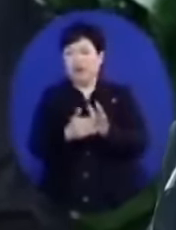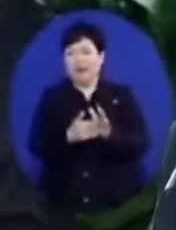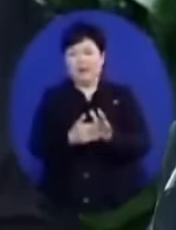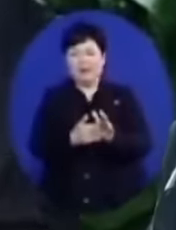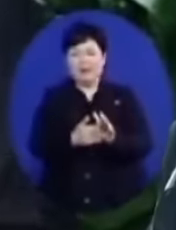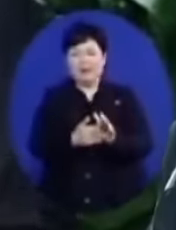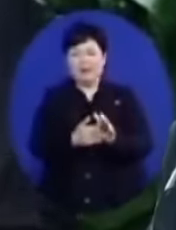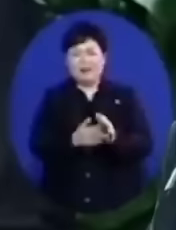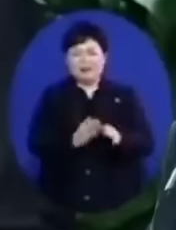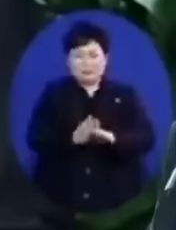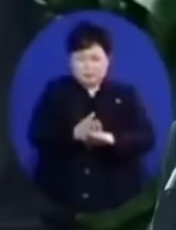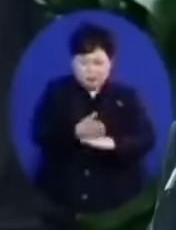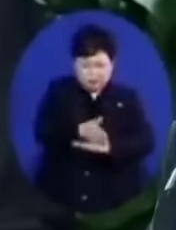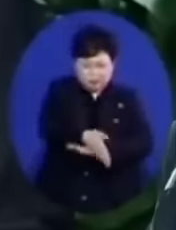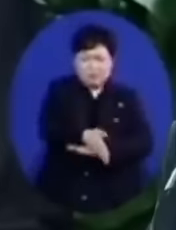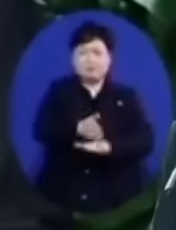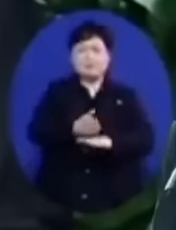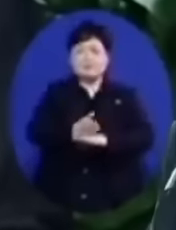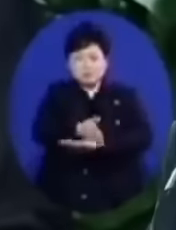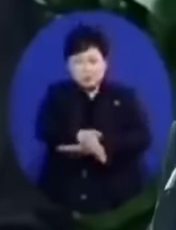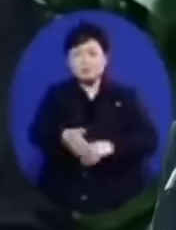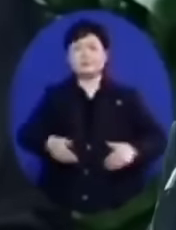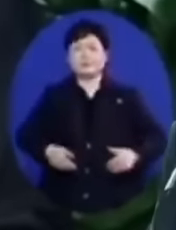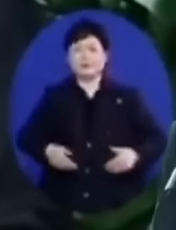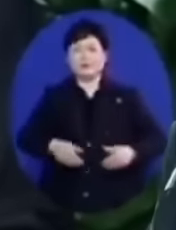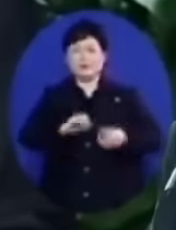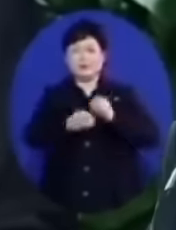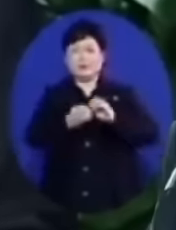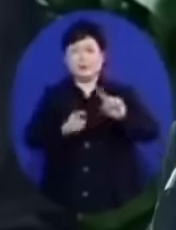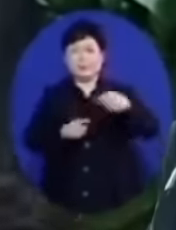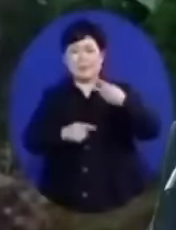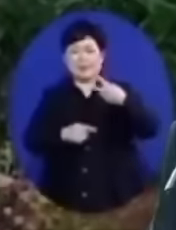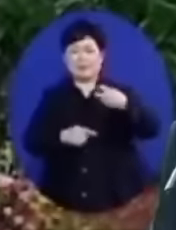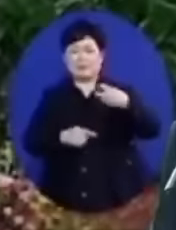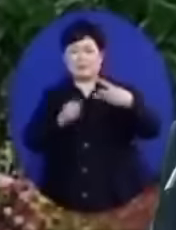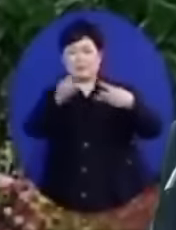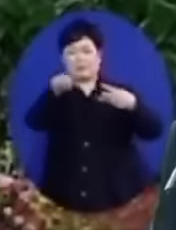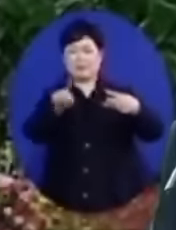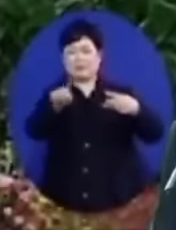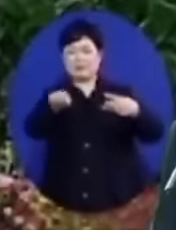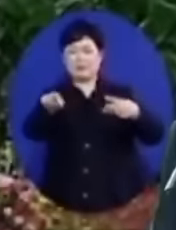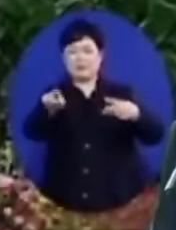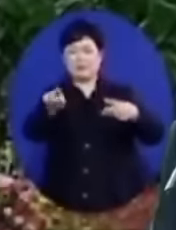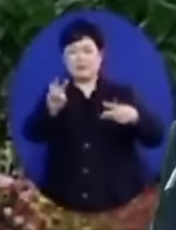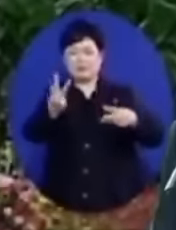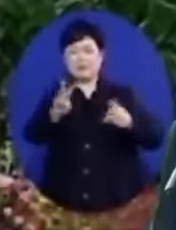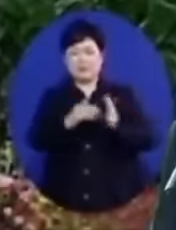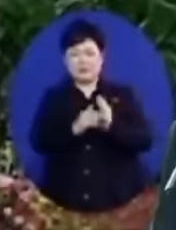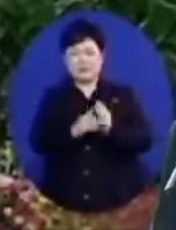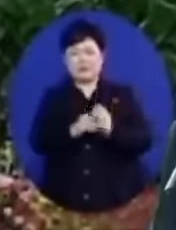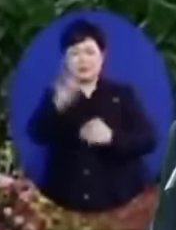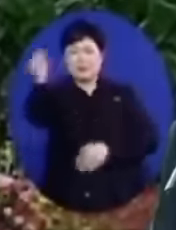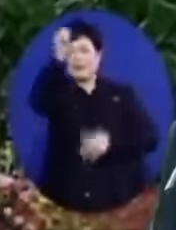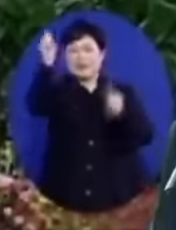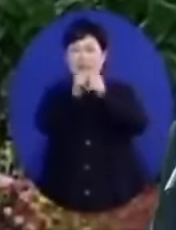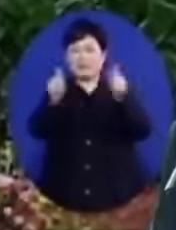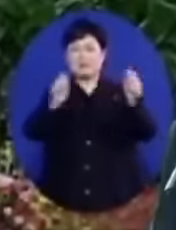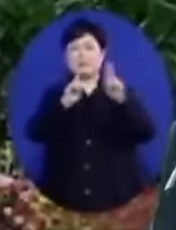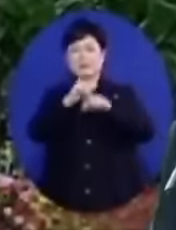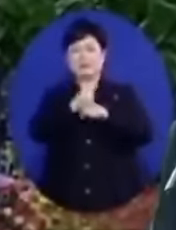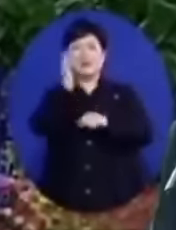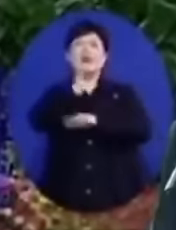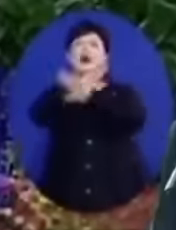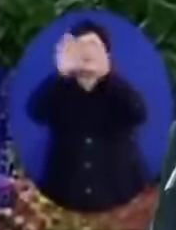좀 슬로우 해야 돼요. 시편 123편 1절로 2절에 다윗은 이렇게 말했습니다.